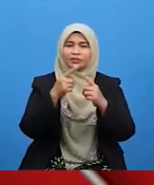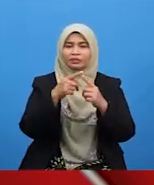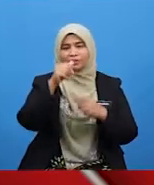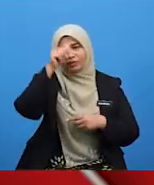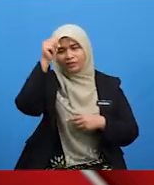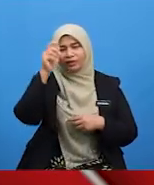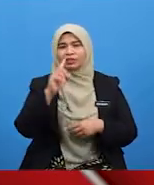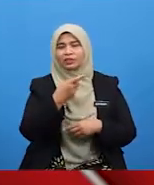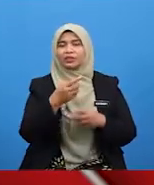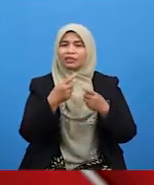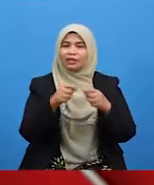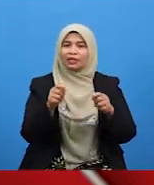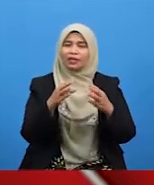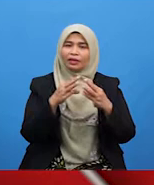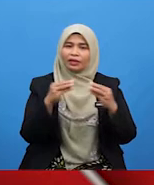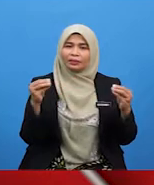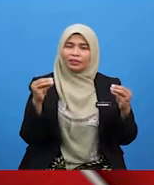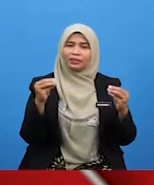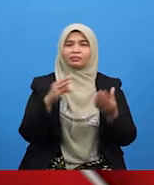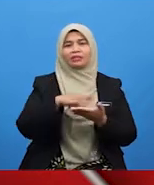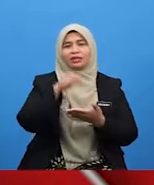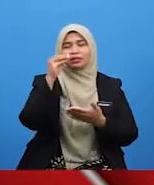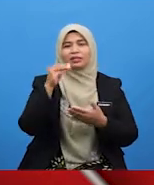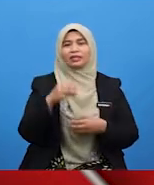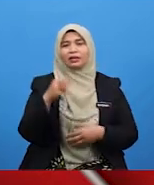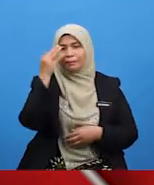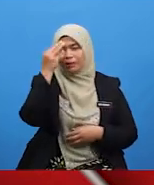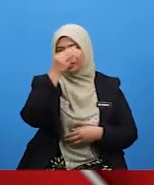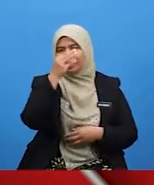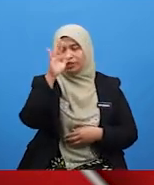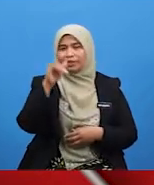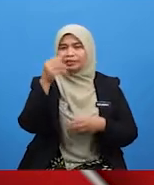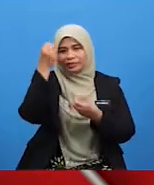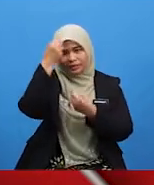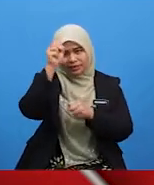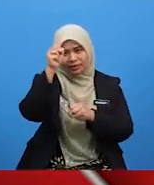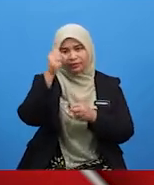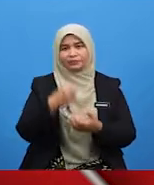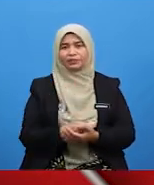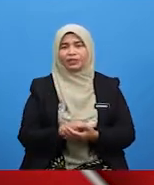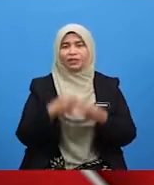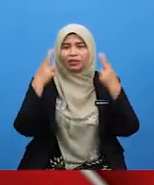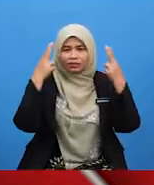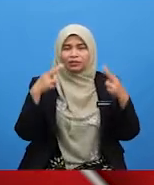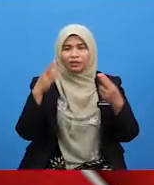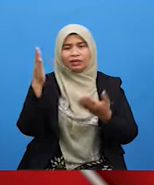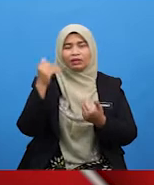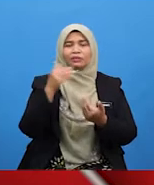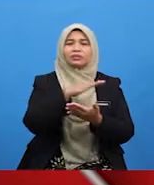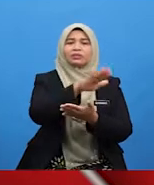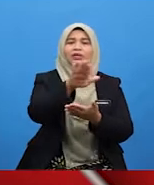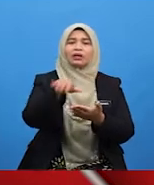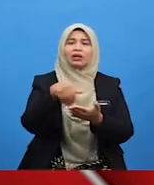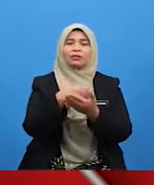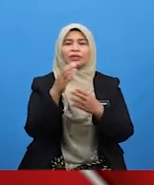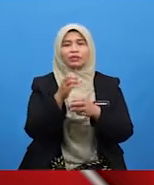Alhamdulillah, kita telah pun selesai mempelajari malaikat yang setia. Ustaz harap semua